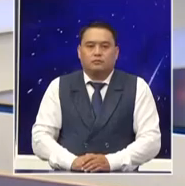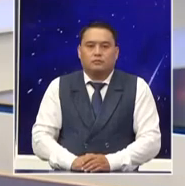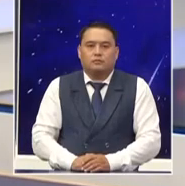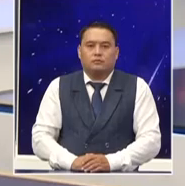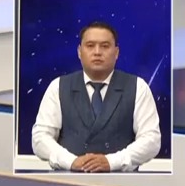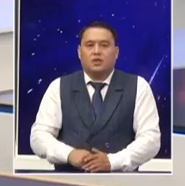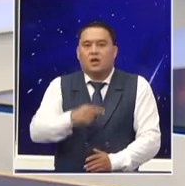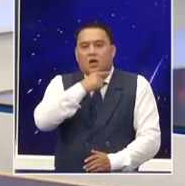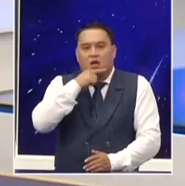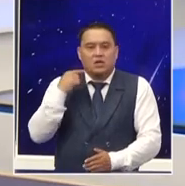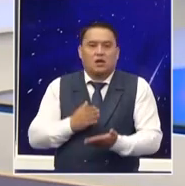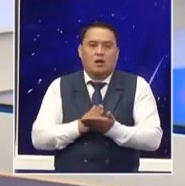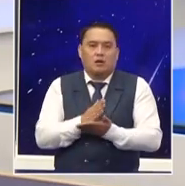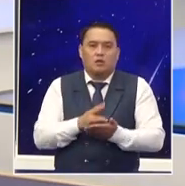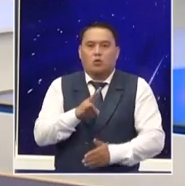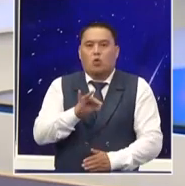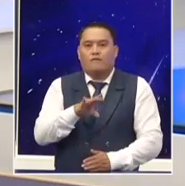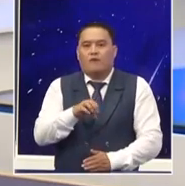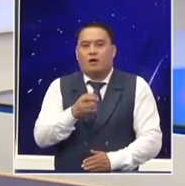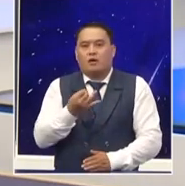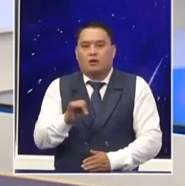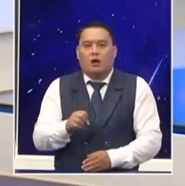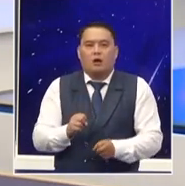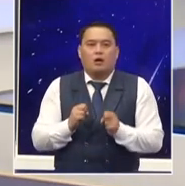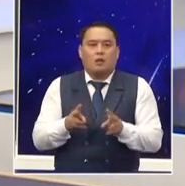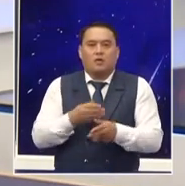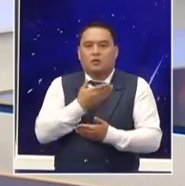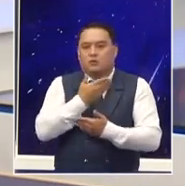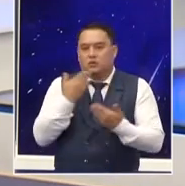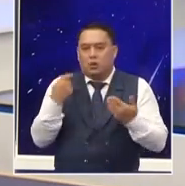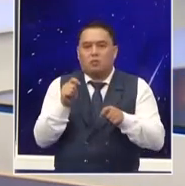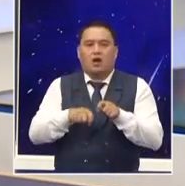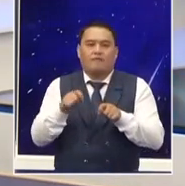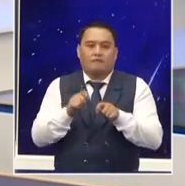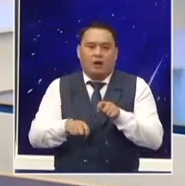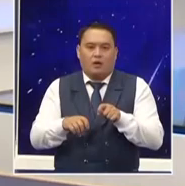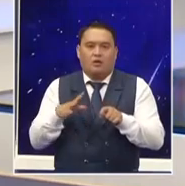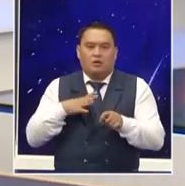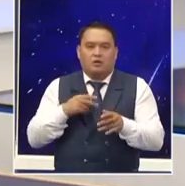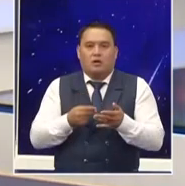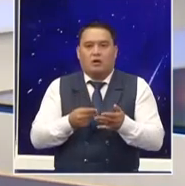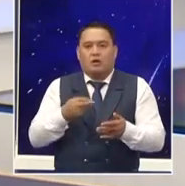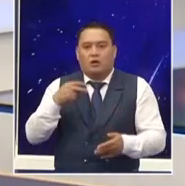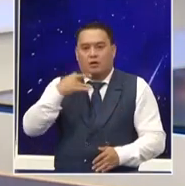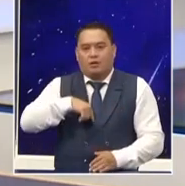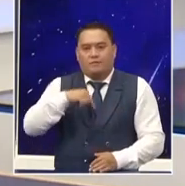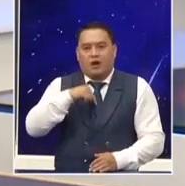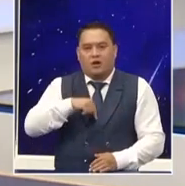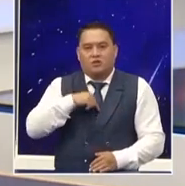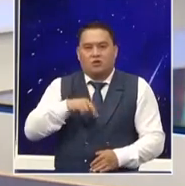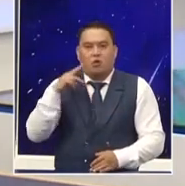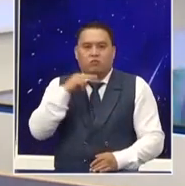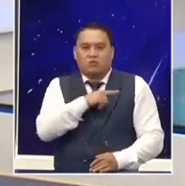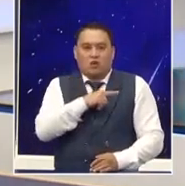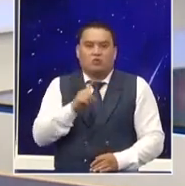Жизнь российского политика Алексея Навального находится вне опасности, но проведенные анализы подтвердили следы отравления в организме. О